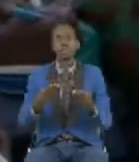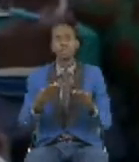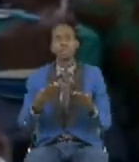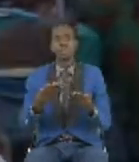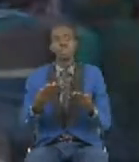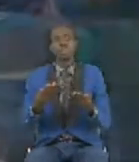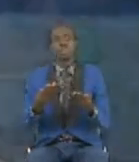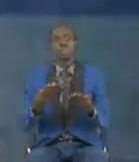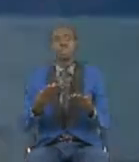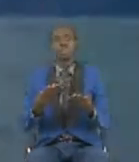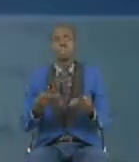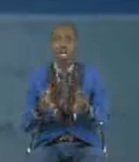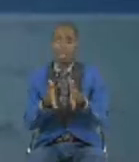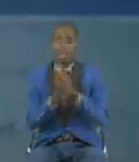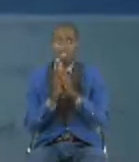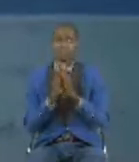Que Dieu m'a faite.